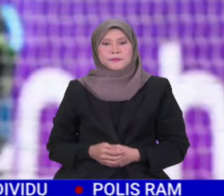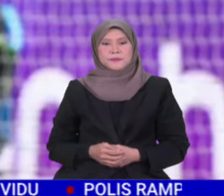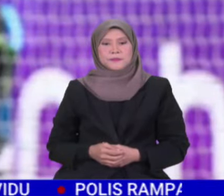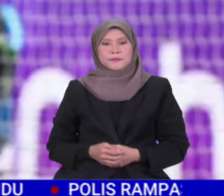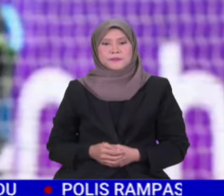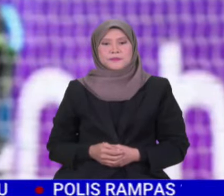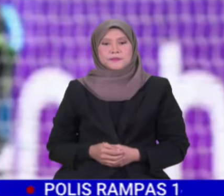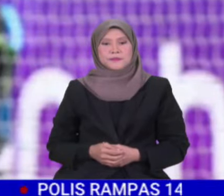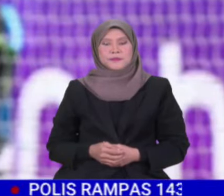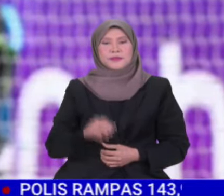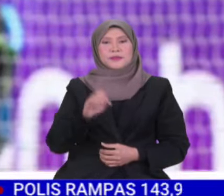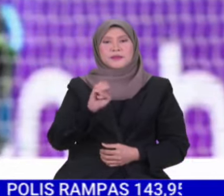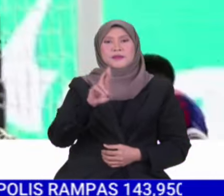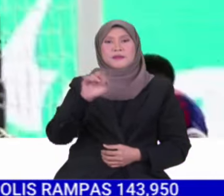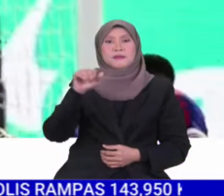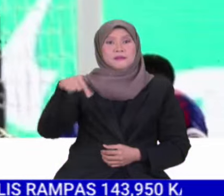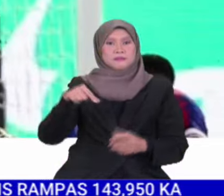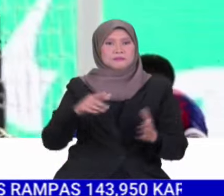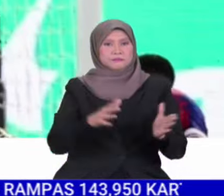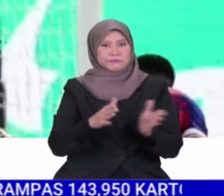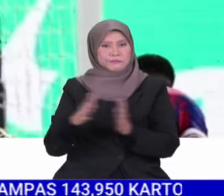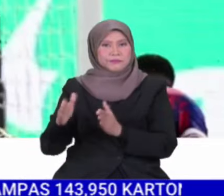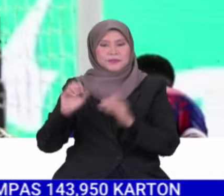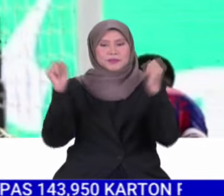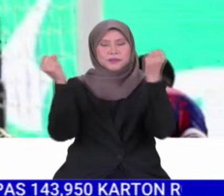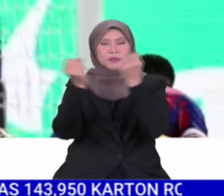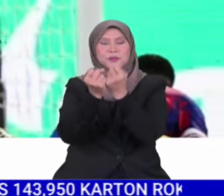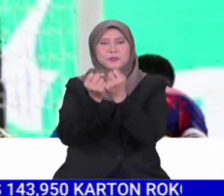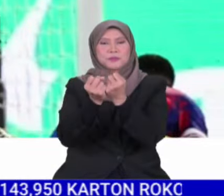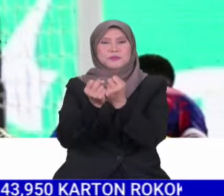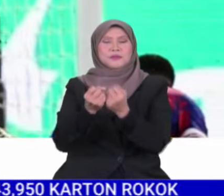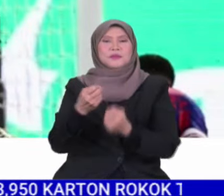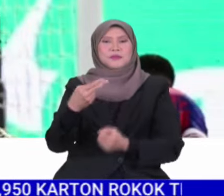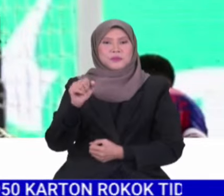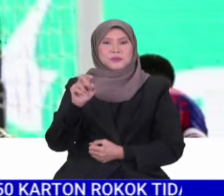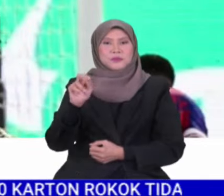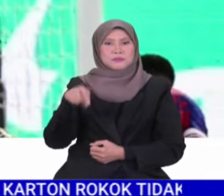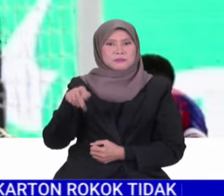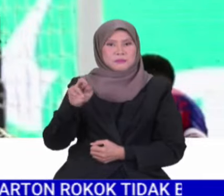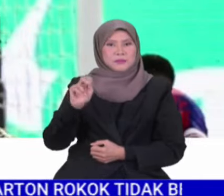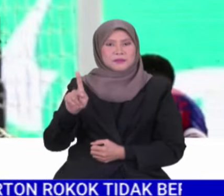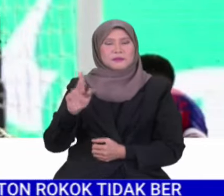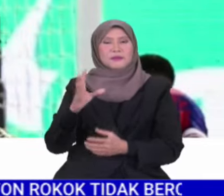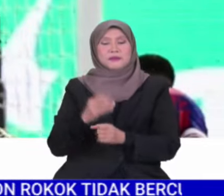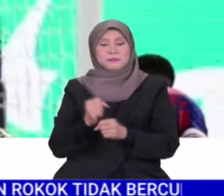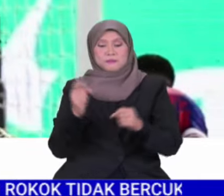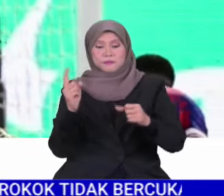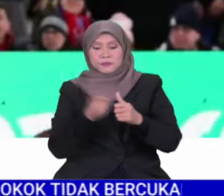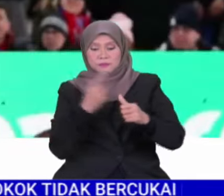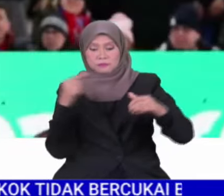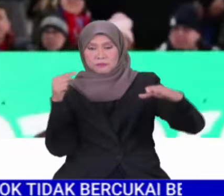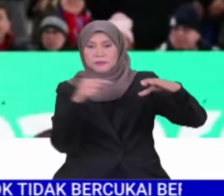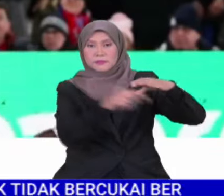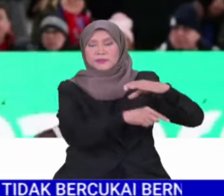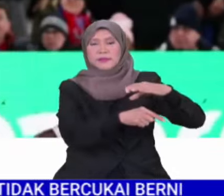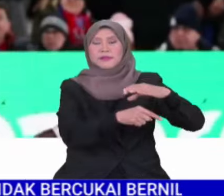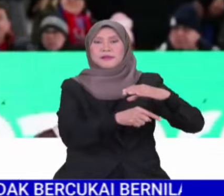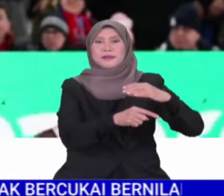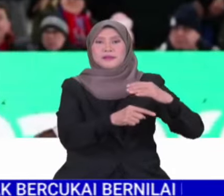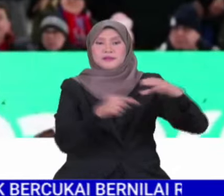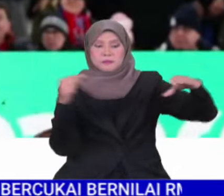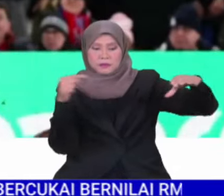Skuad kendalian Erik Ten Hag mendahului permainan di Stadium Selhurst Park menerusi rembatan Bruno Fernandes pada babak pertama. Tersentak